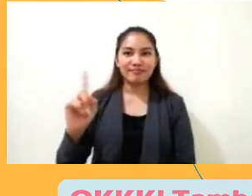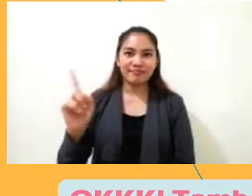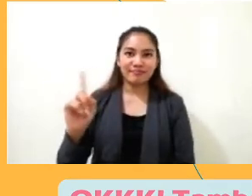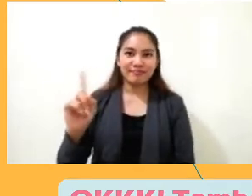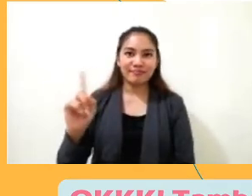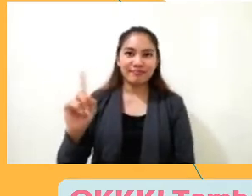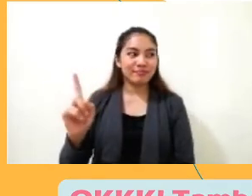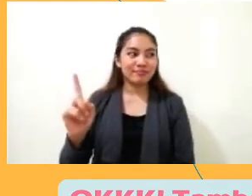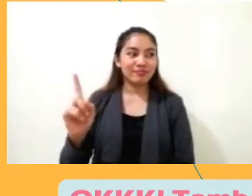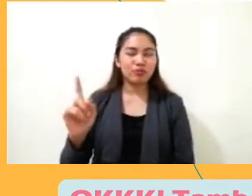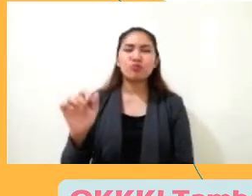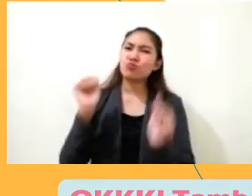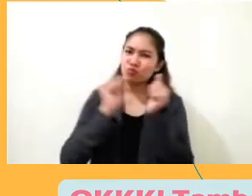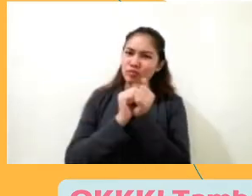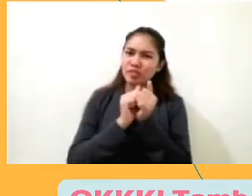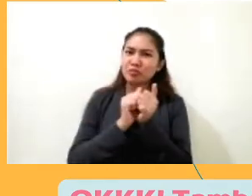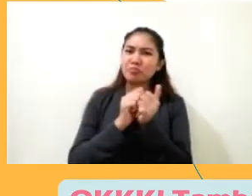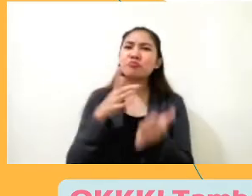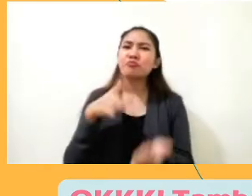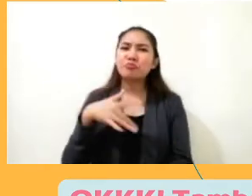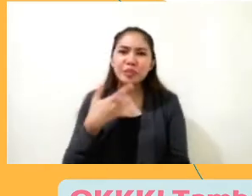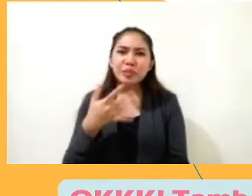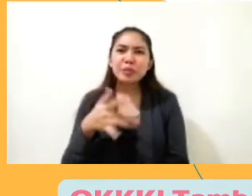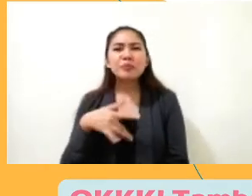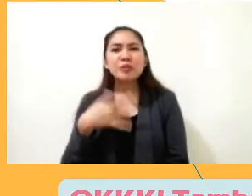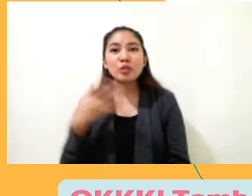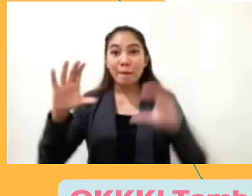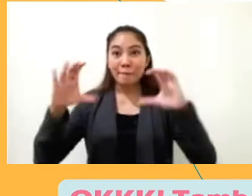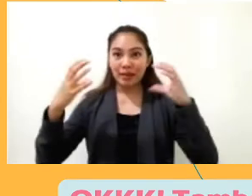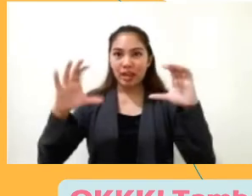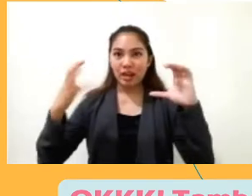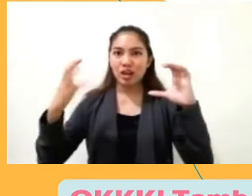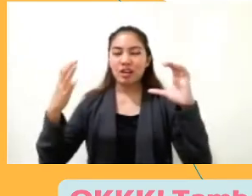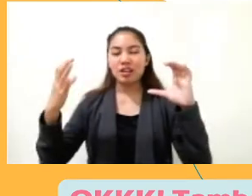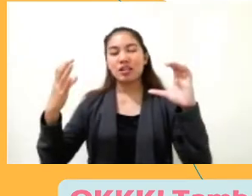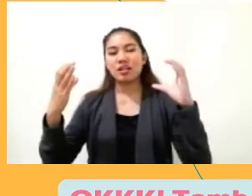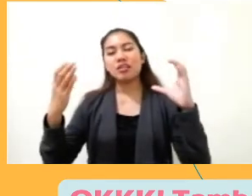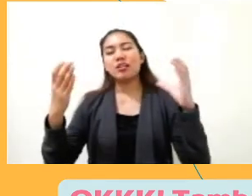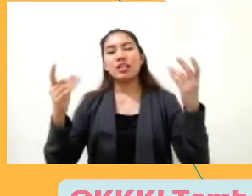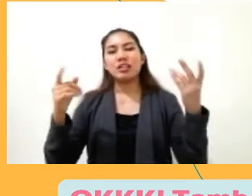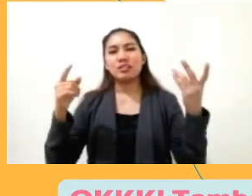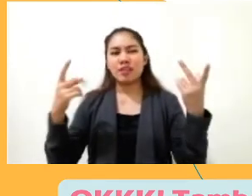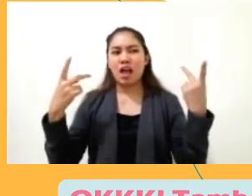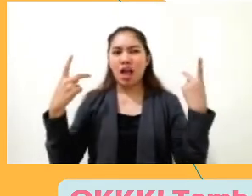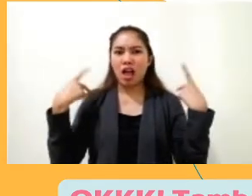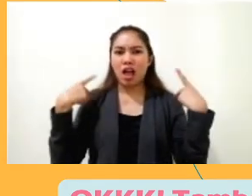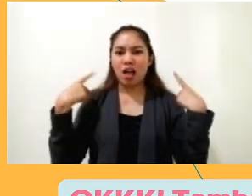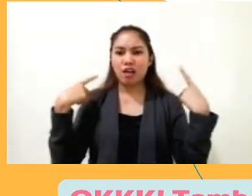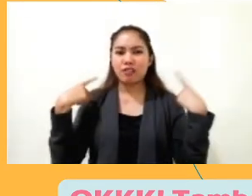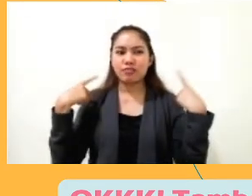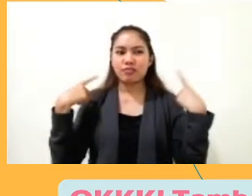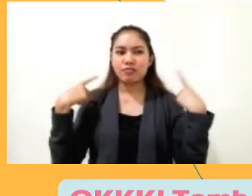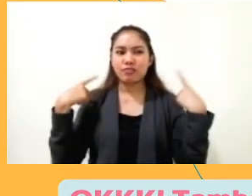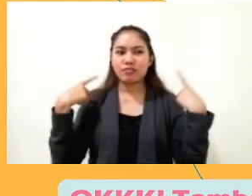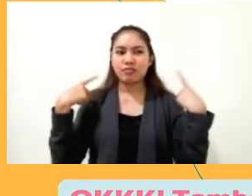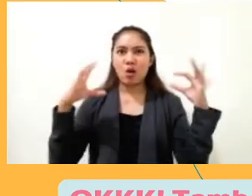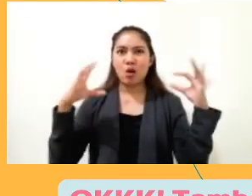With emotions? De, bukod doon, sa movements, magkakakonnect ba siya?